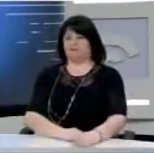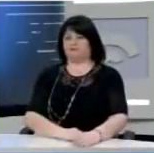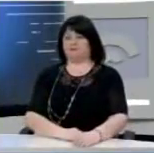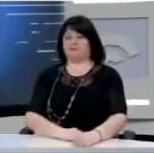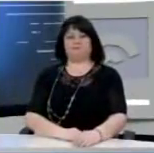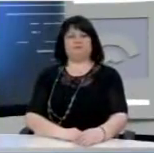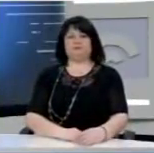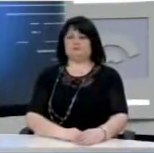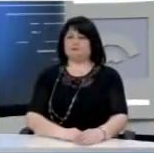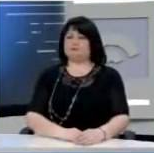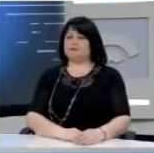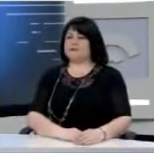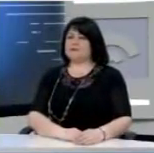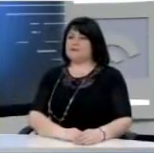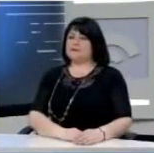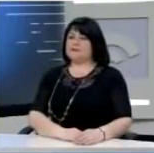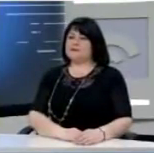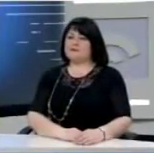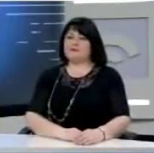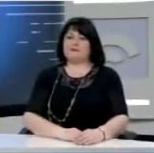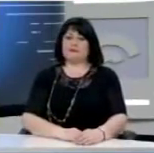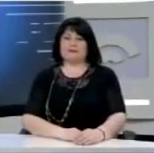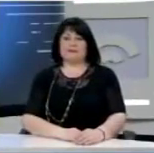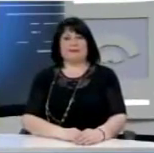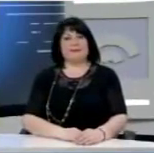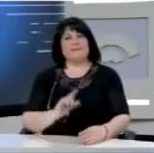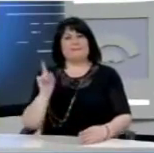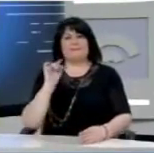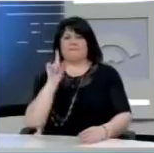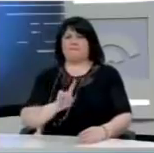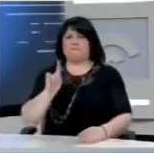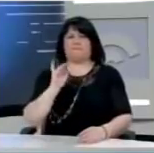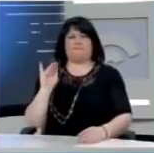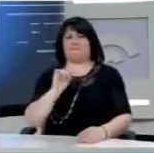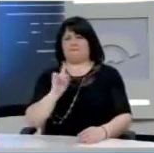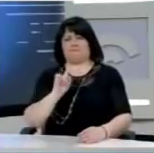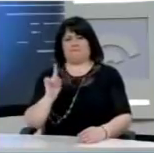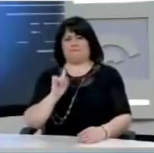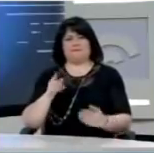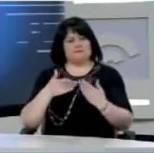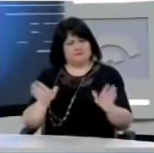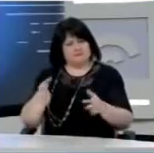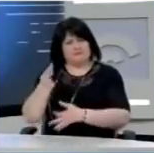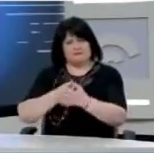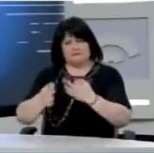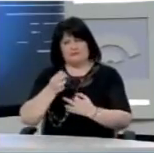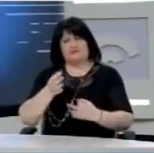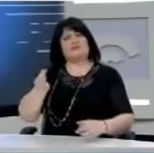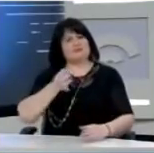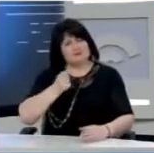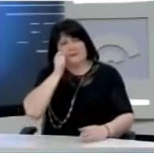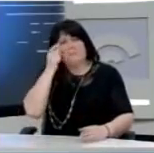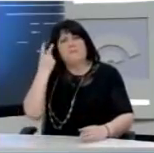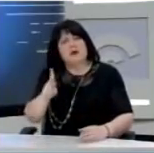Και μην, κύριε Μητσοτάκη, μην, πείτε το και ανοιχτά αυτό που είπατε. Ναι, ναι, είπατε για τον πατέρα